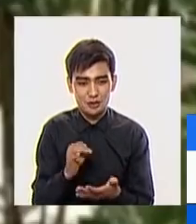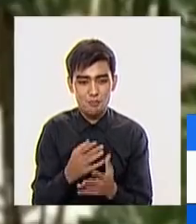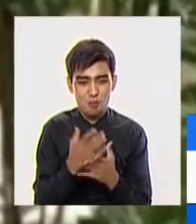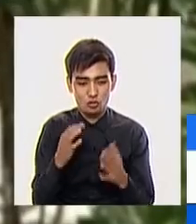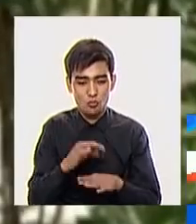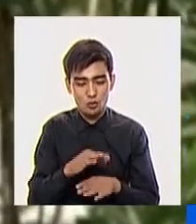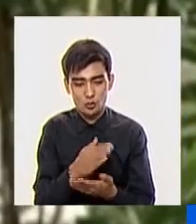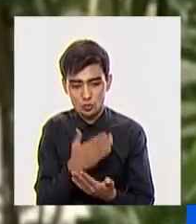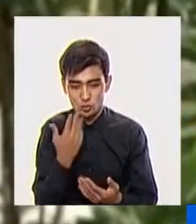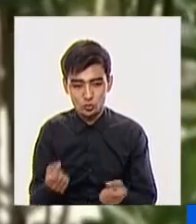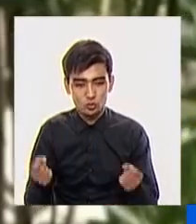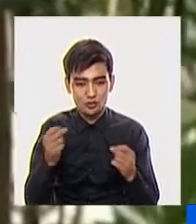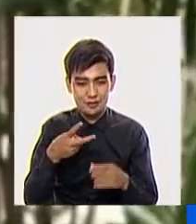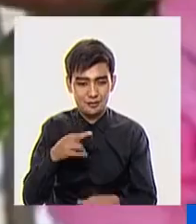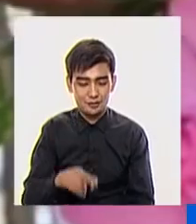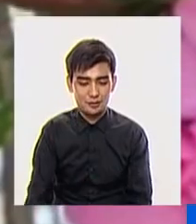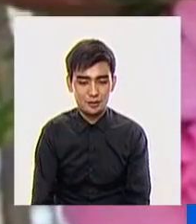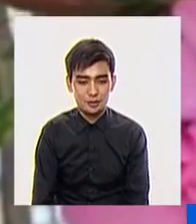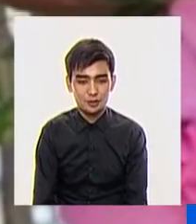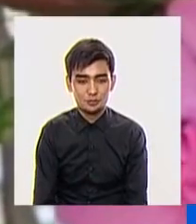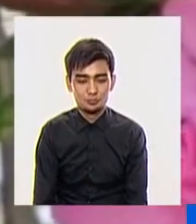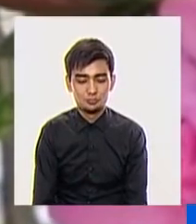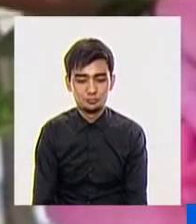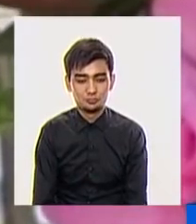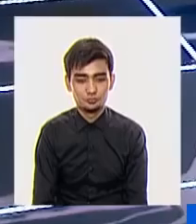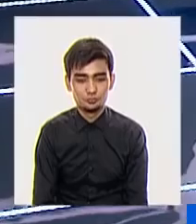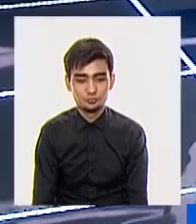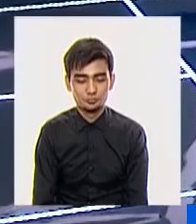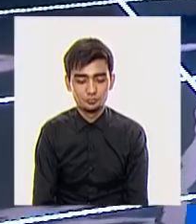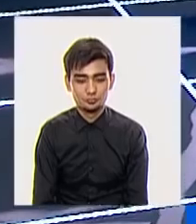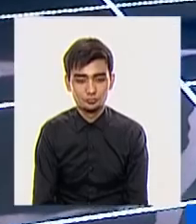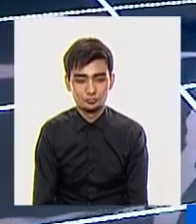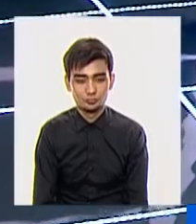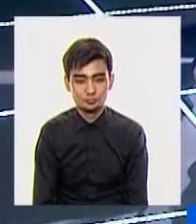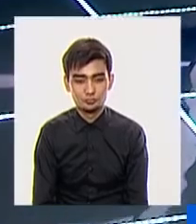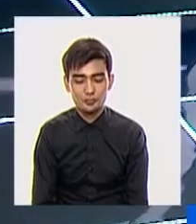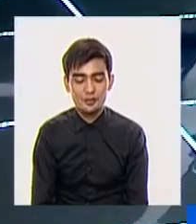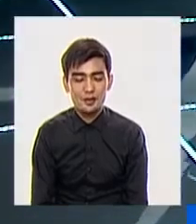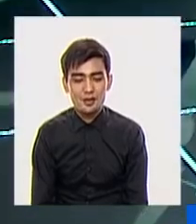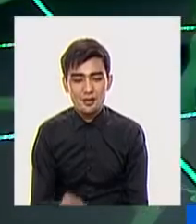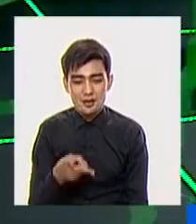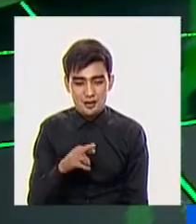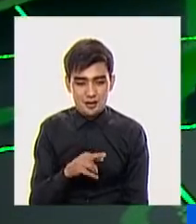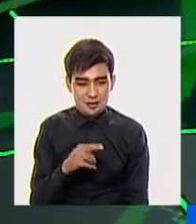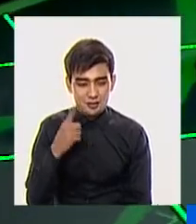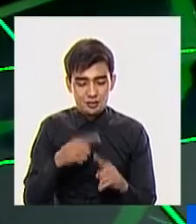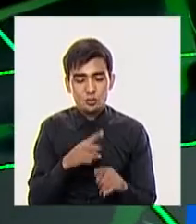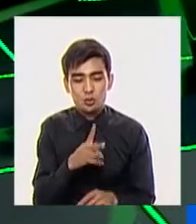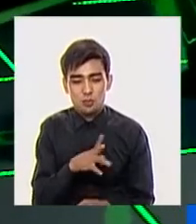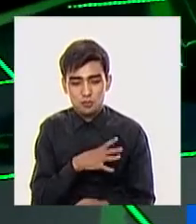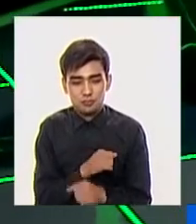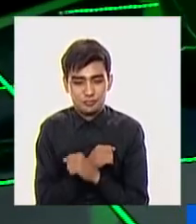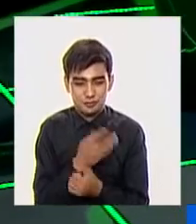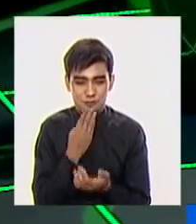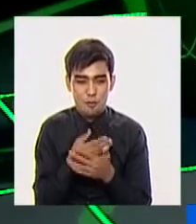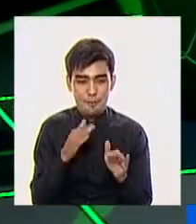заболевших. А для тех, кто предпочитает отдыхать на